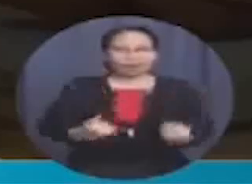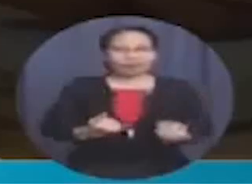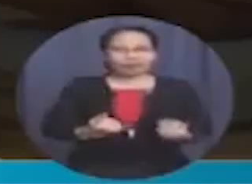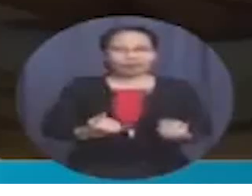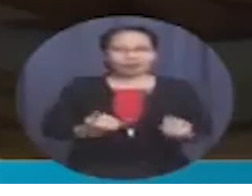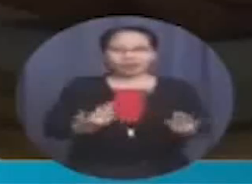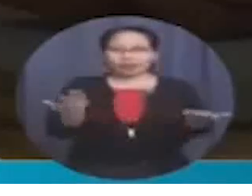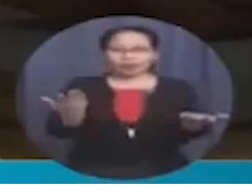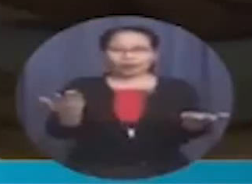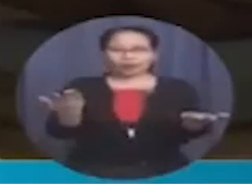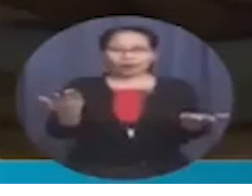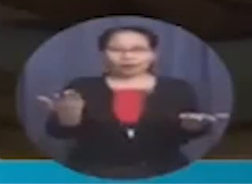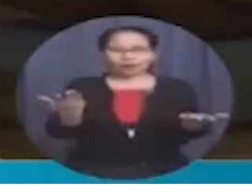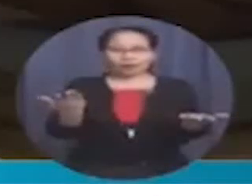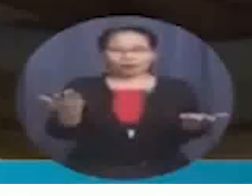yan?